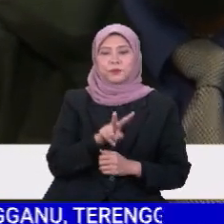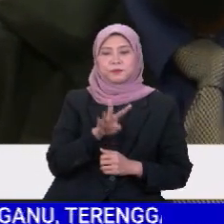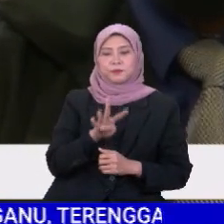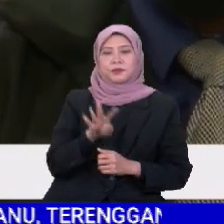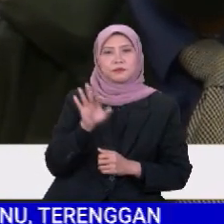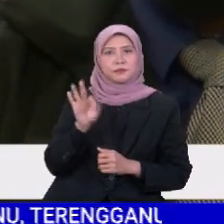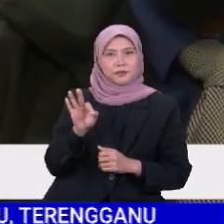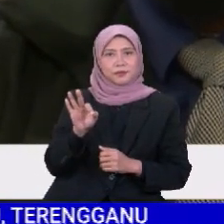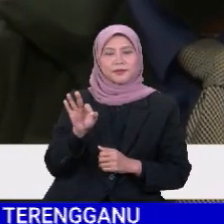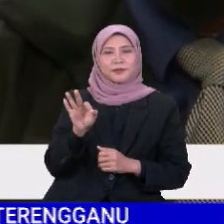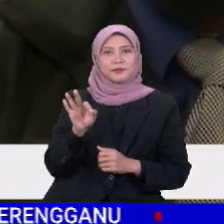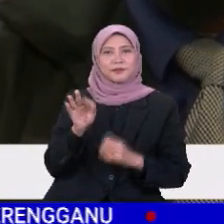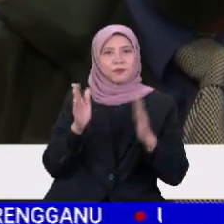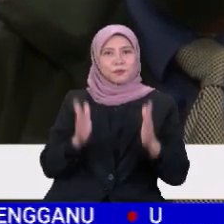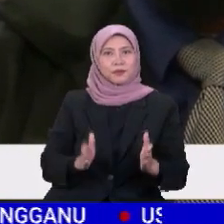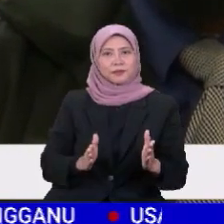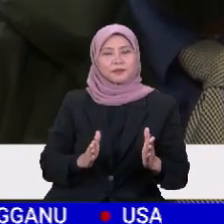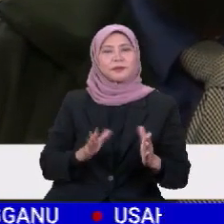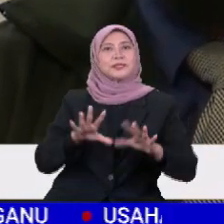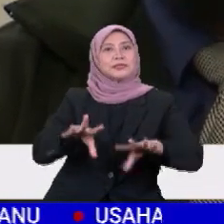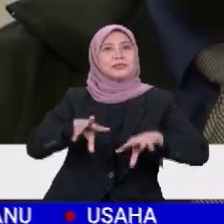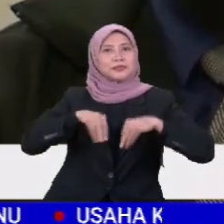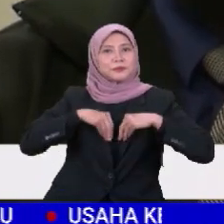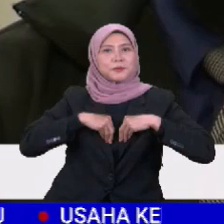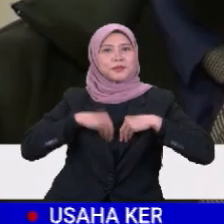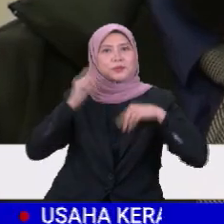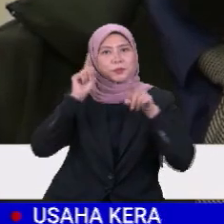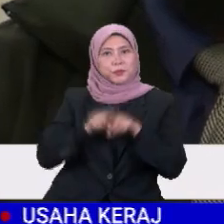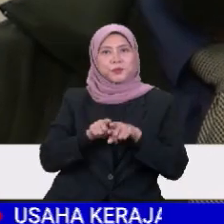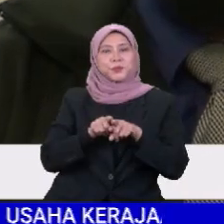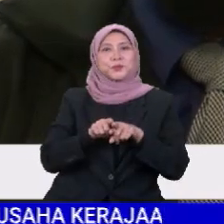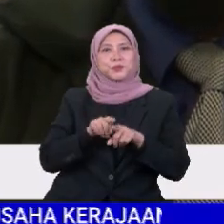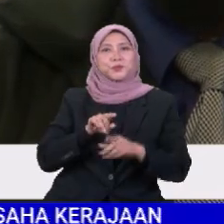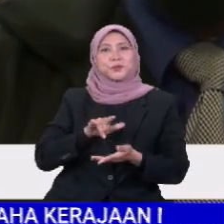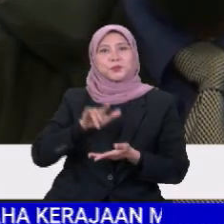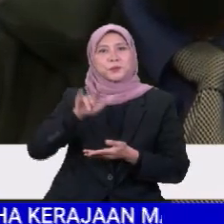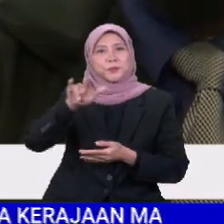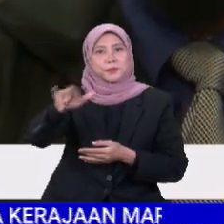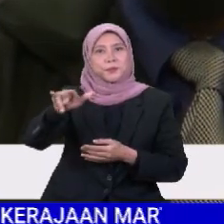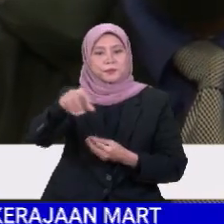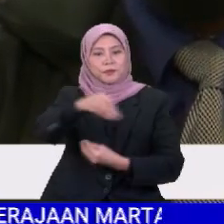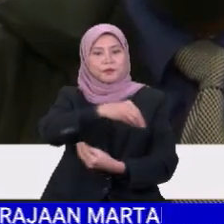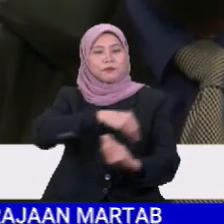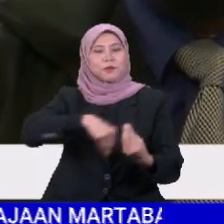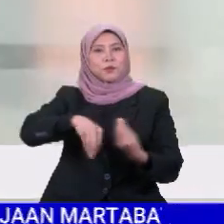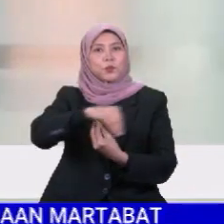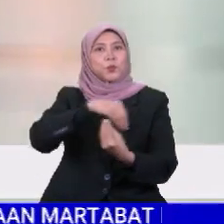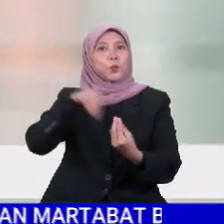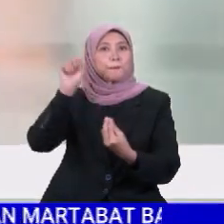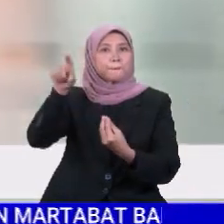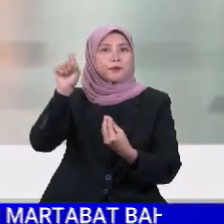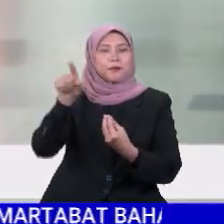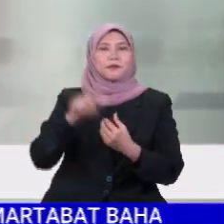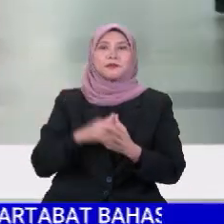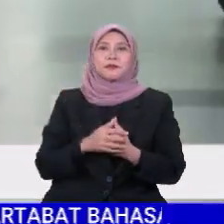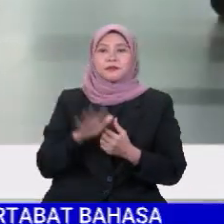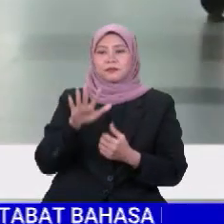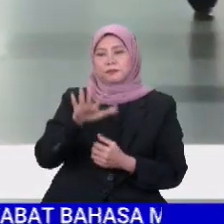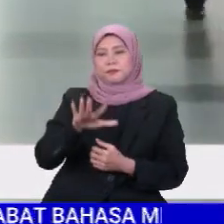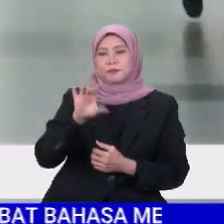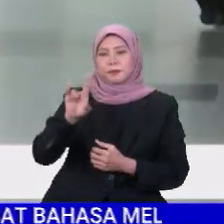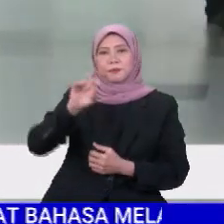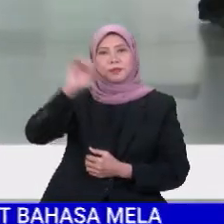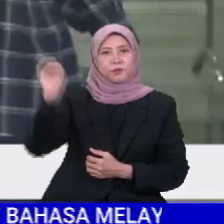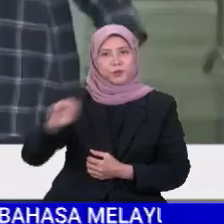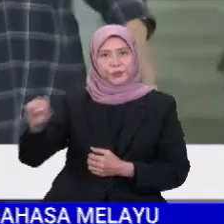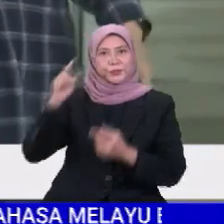249 orang telah pun menerima tawaran tersebut dari segi peratusannya lebih kurang